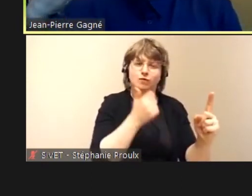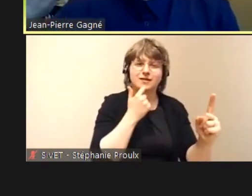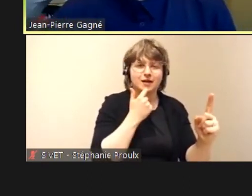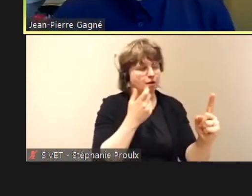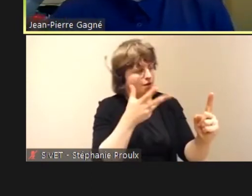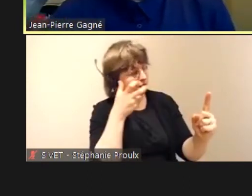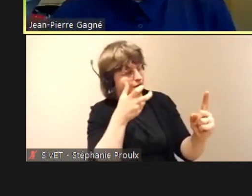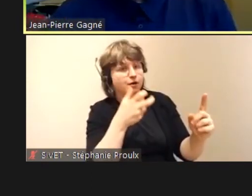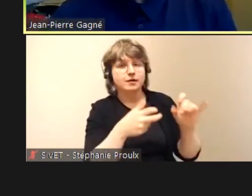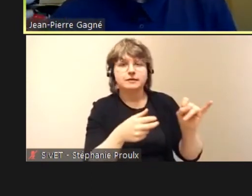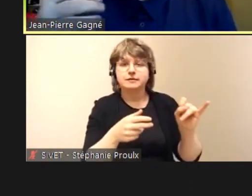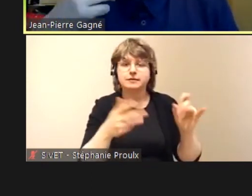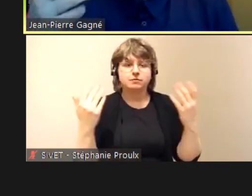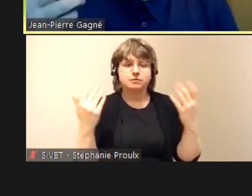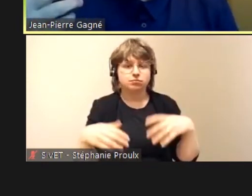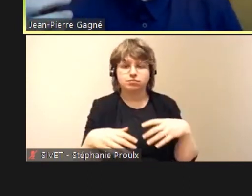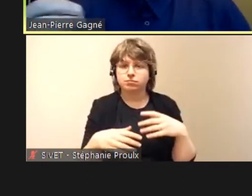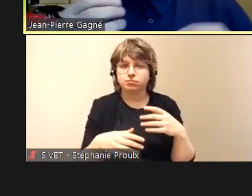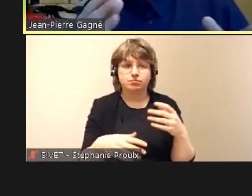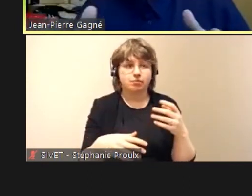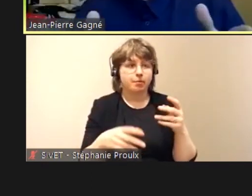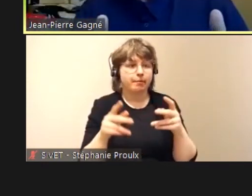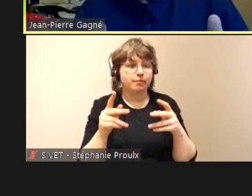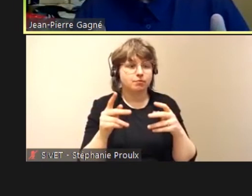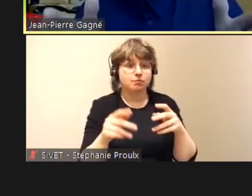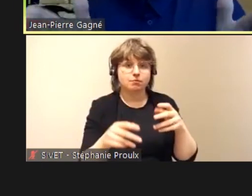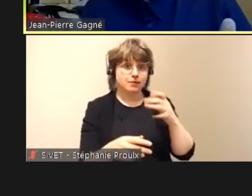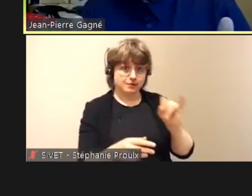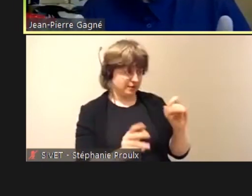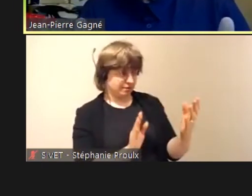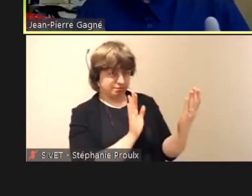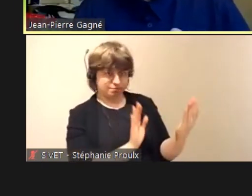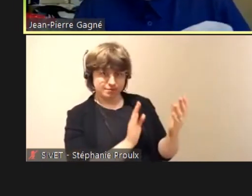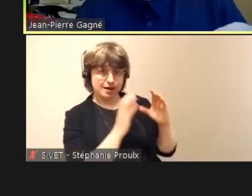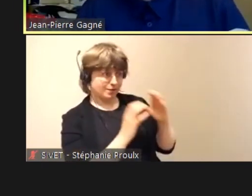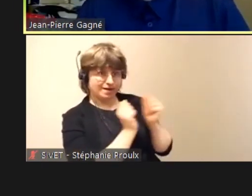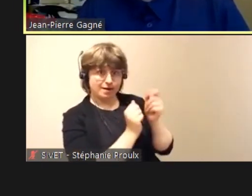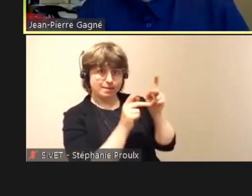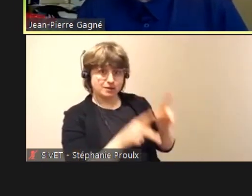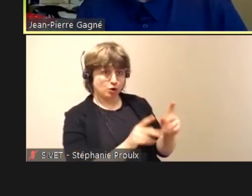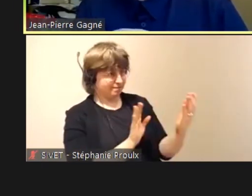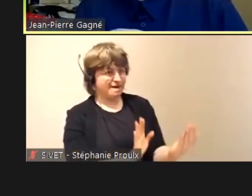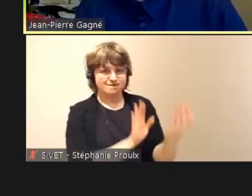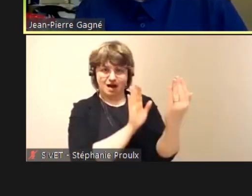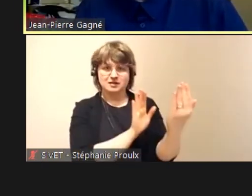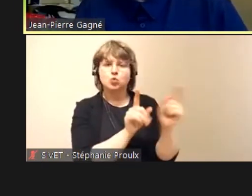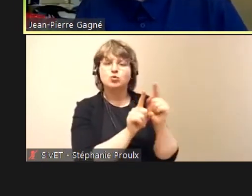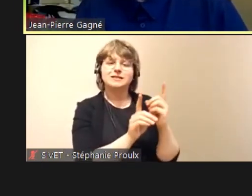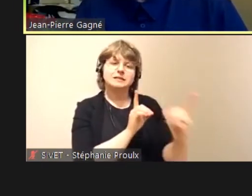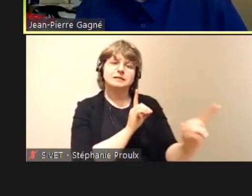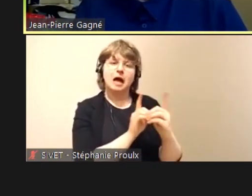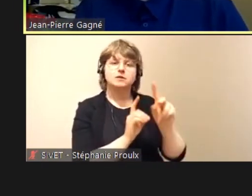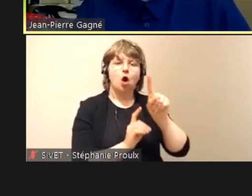parle à une personne, idéalement, on se positionne devant la personne et à une distance d'à peu près 1